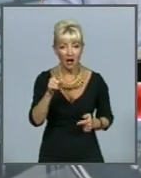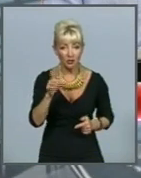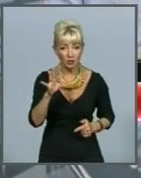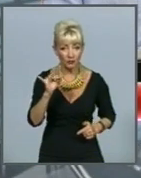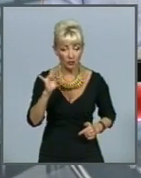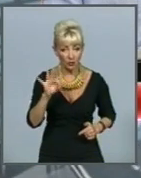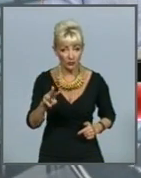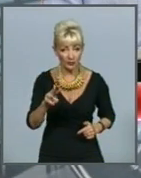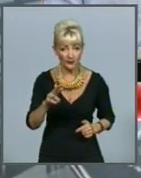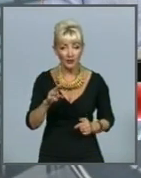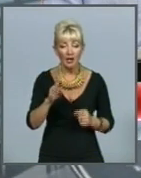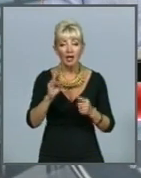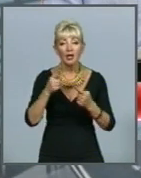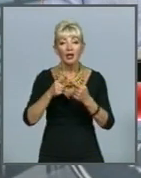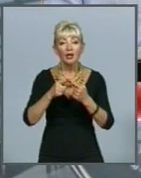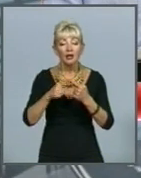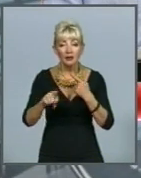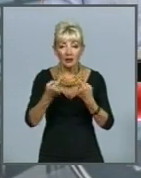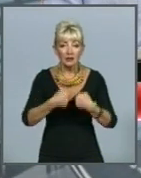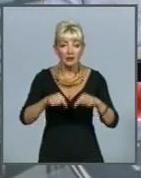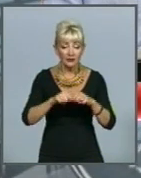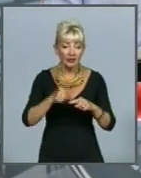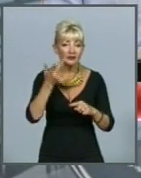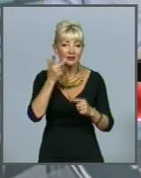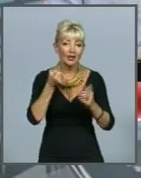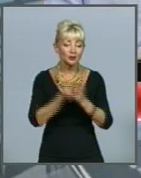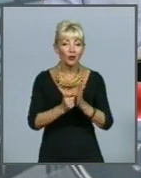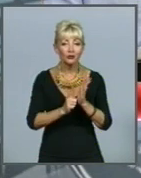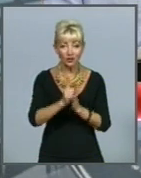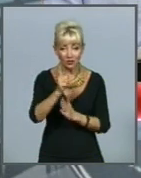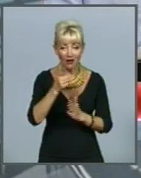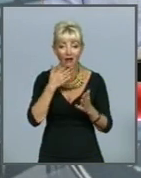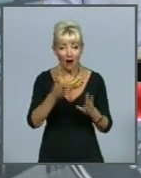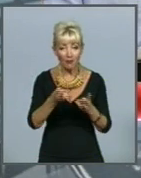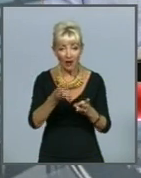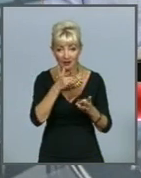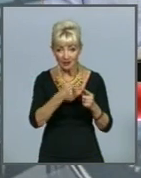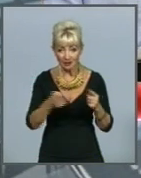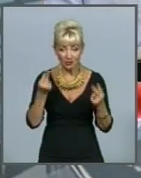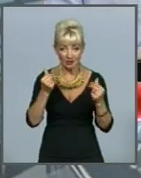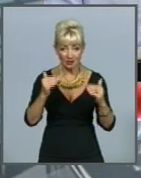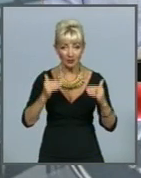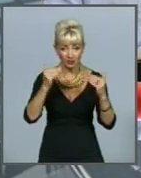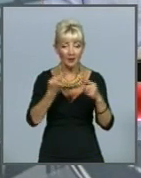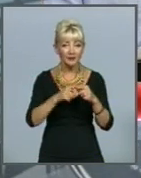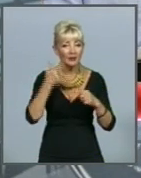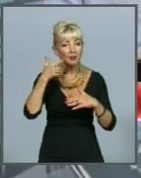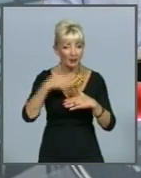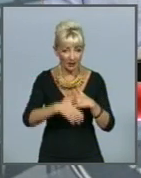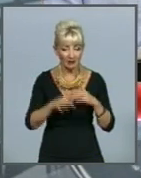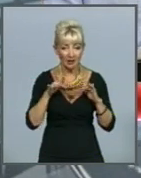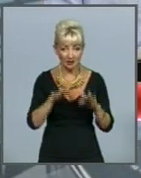ринковій сфері завжди до моменту початку опалювального сезону і далі ціна зростає. Це об'єктивний процес, уникнути його